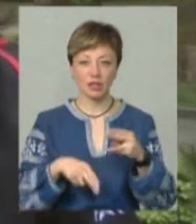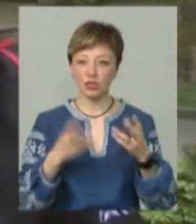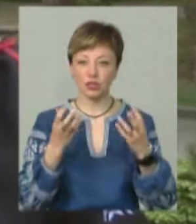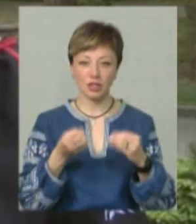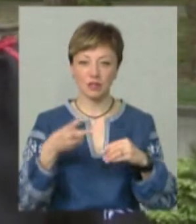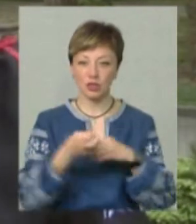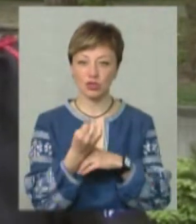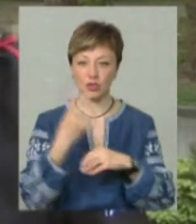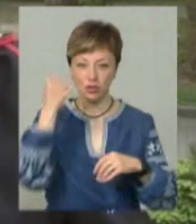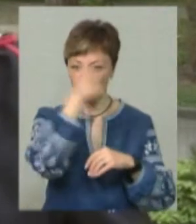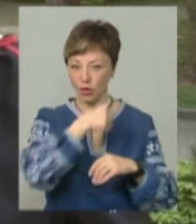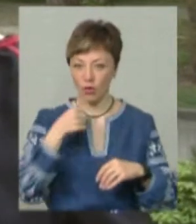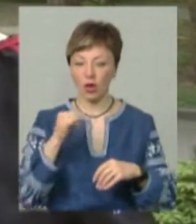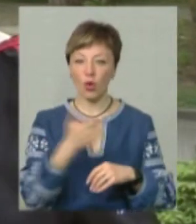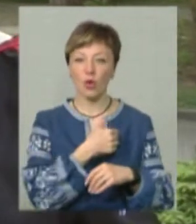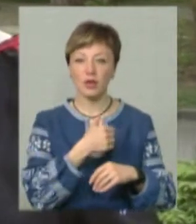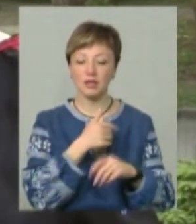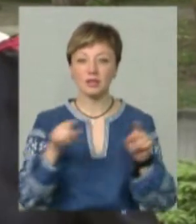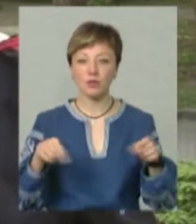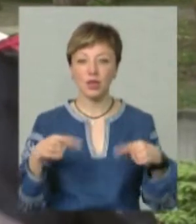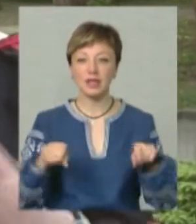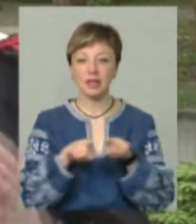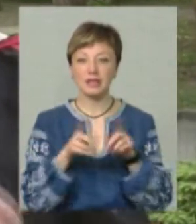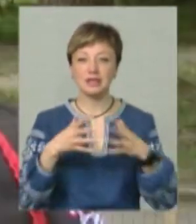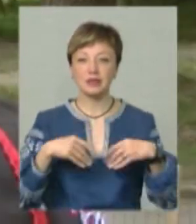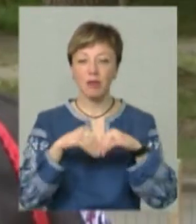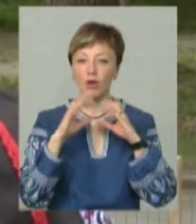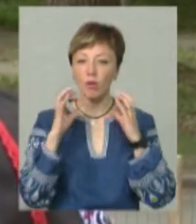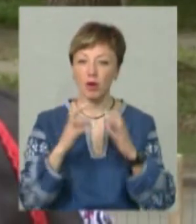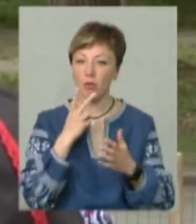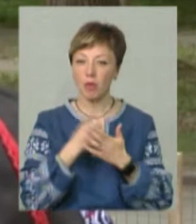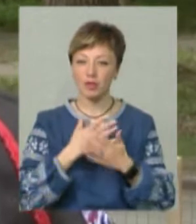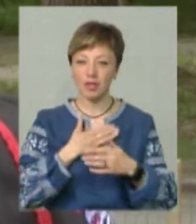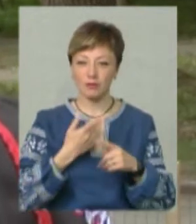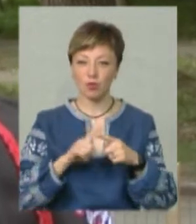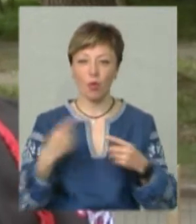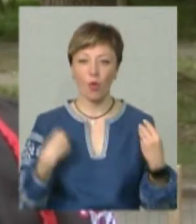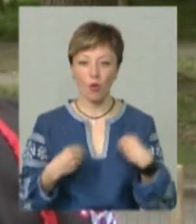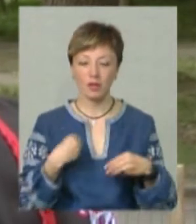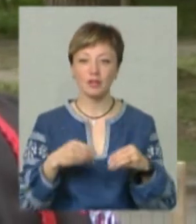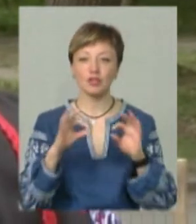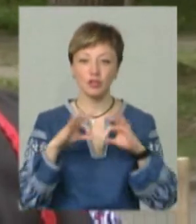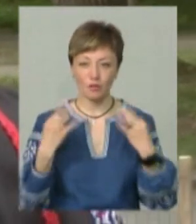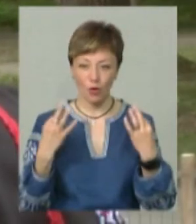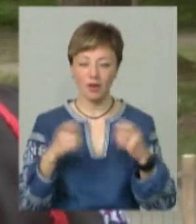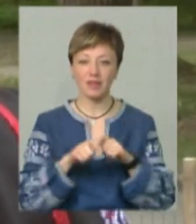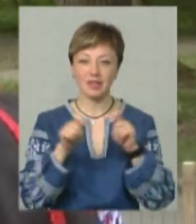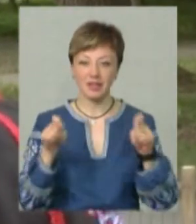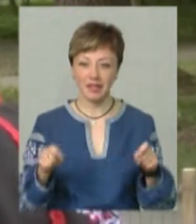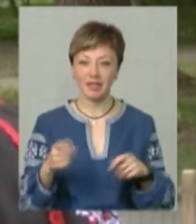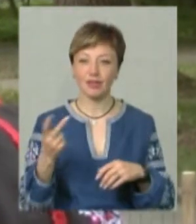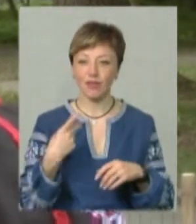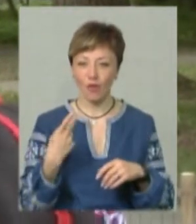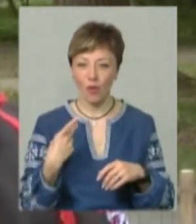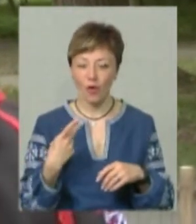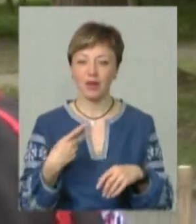ще з 2014 року. І хотілося створити такий сімейний оберіг, побачивши нас в цьому одязі. Вони дозволили нам відкрити для